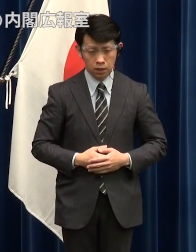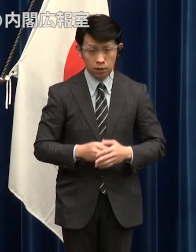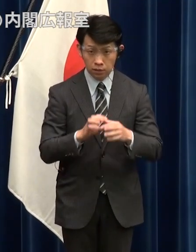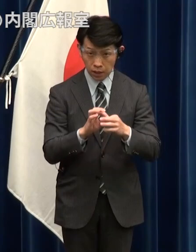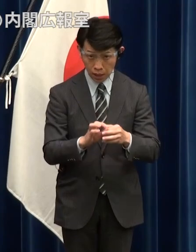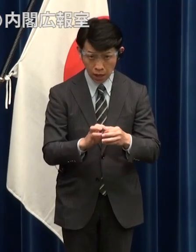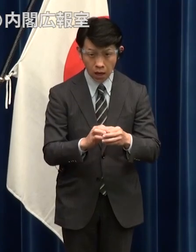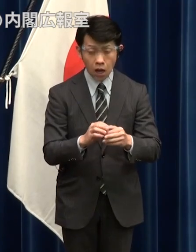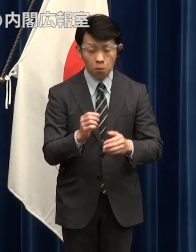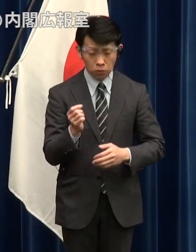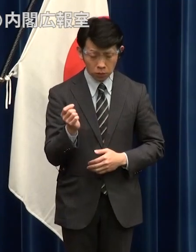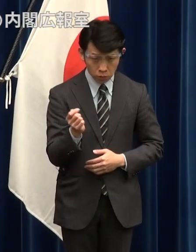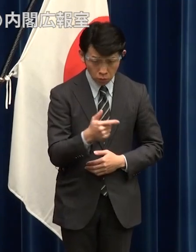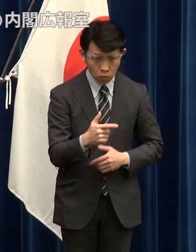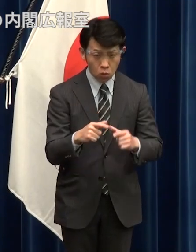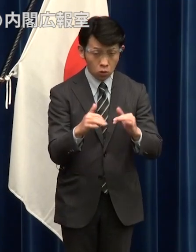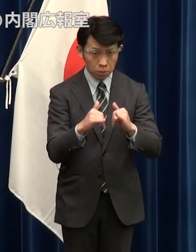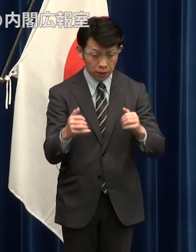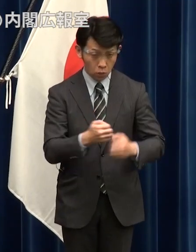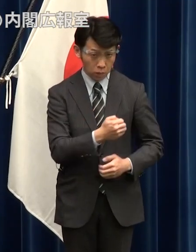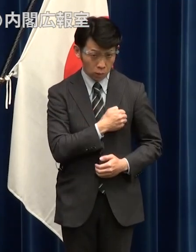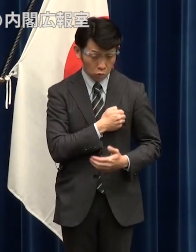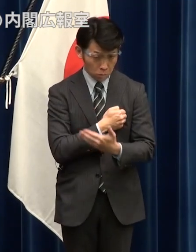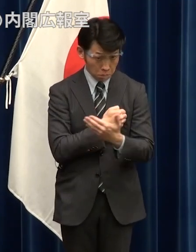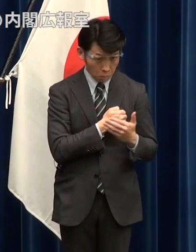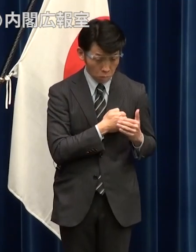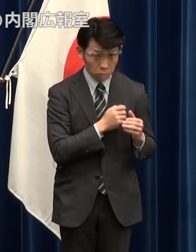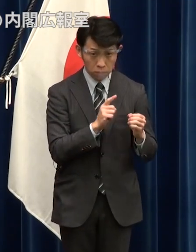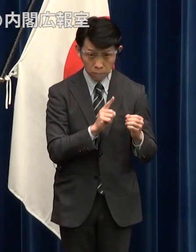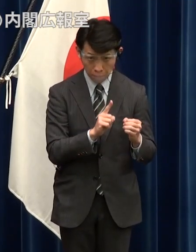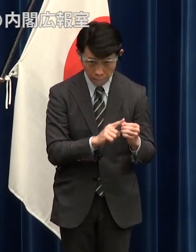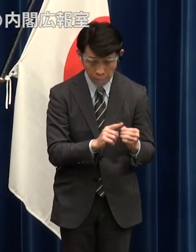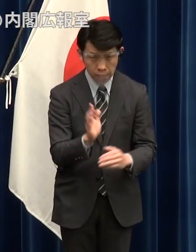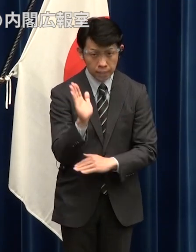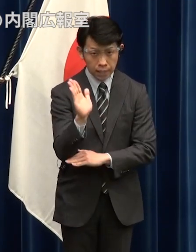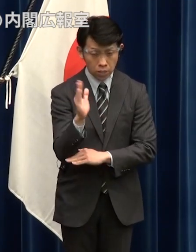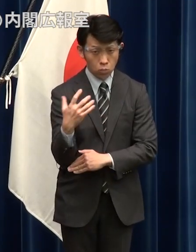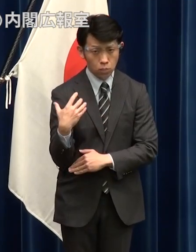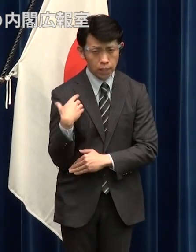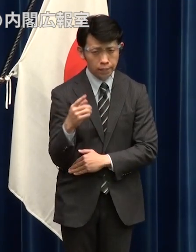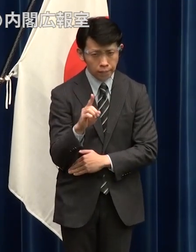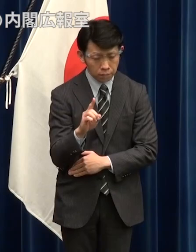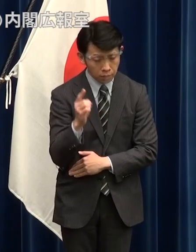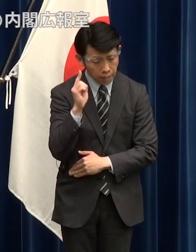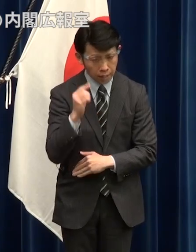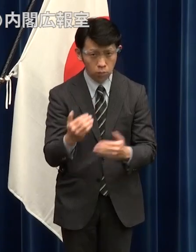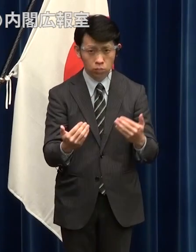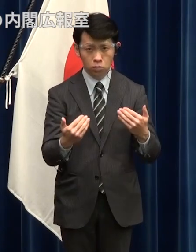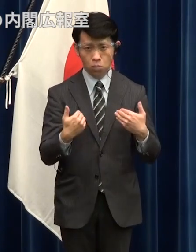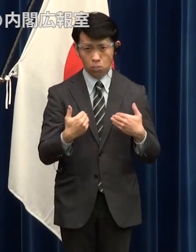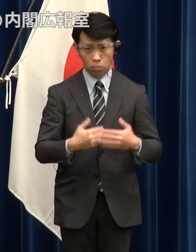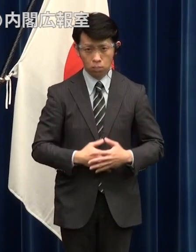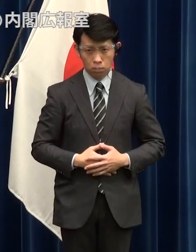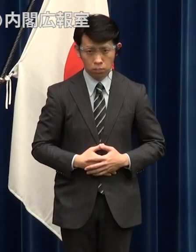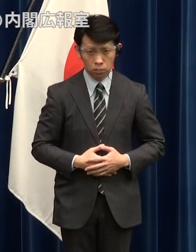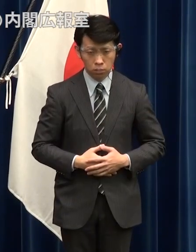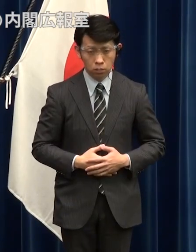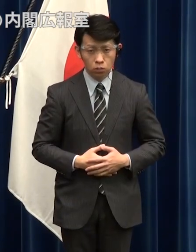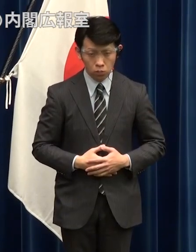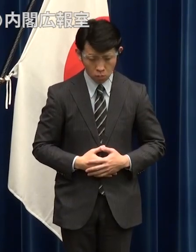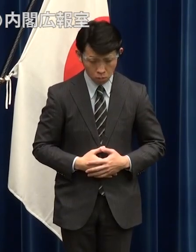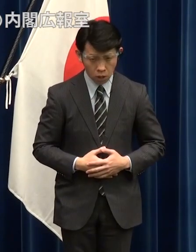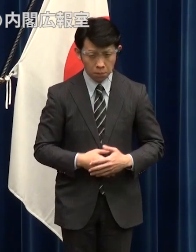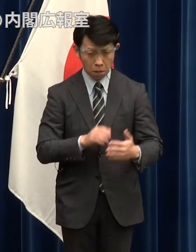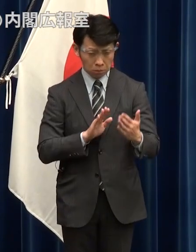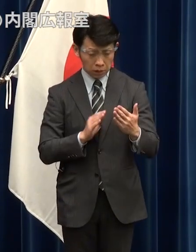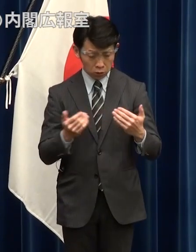国民の命を守るために政治として責任を果たさなければいけない、こうしたこの必要性